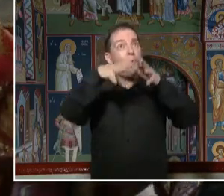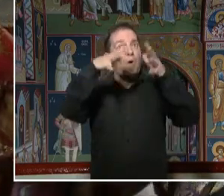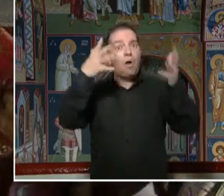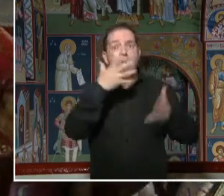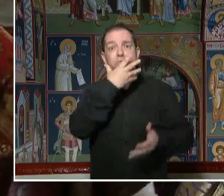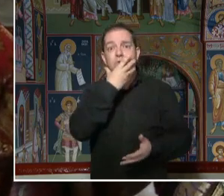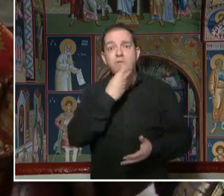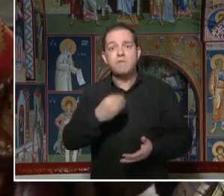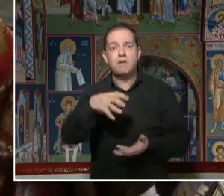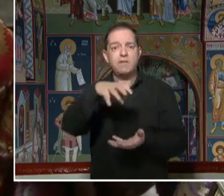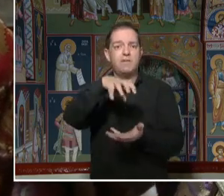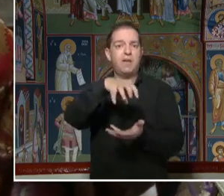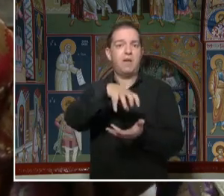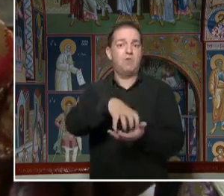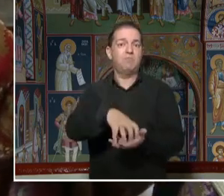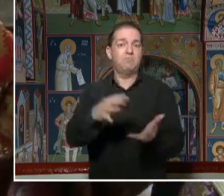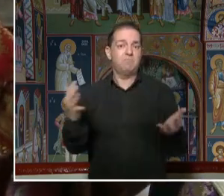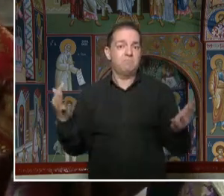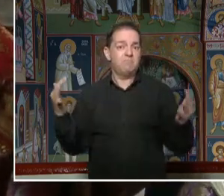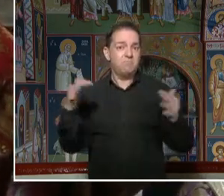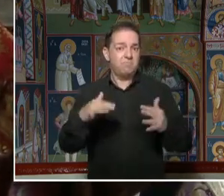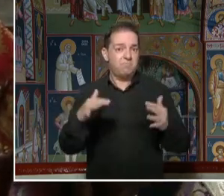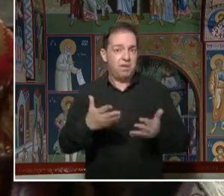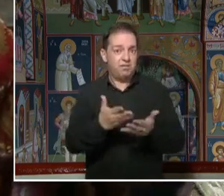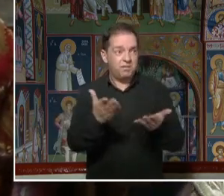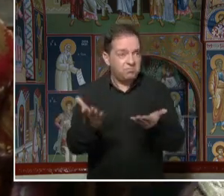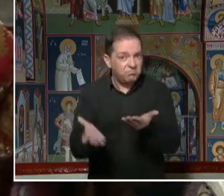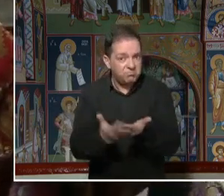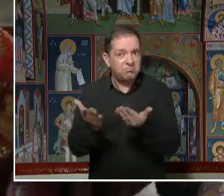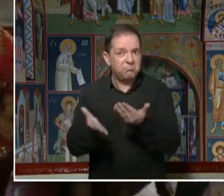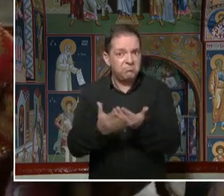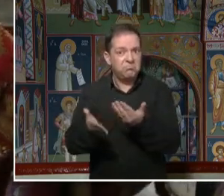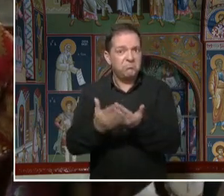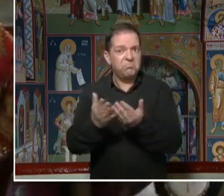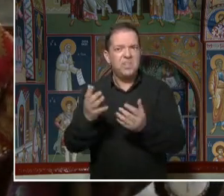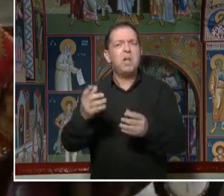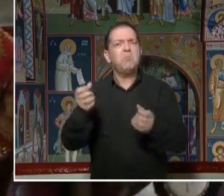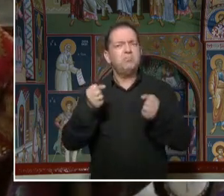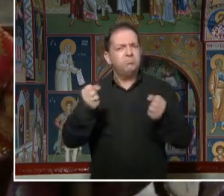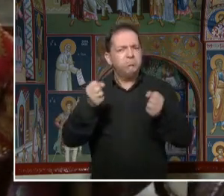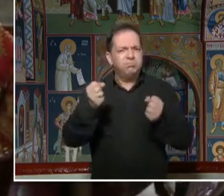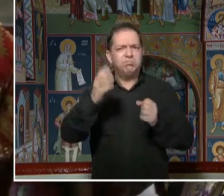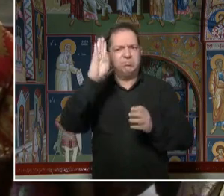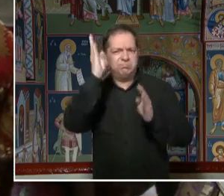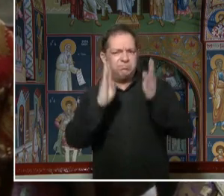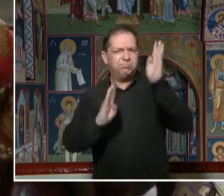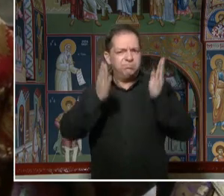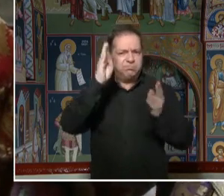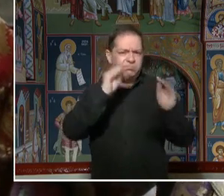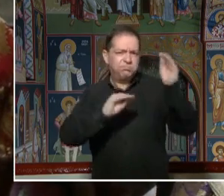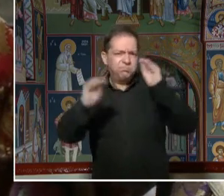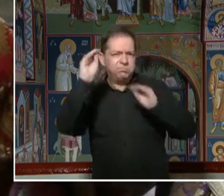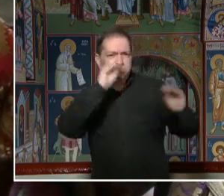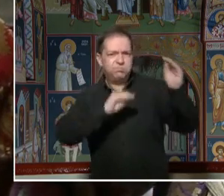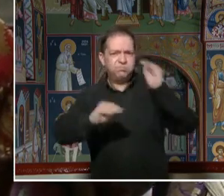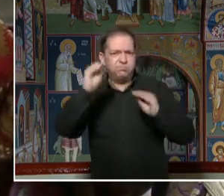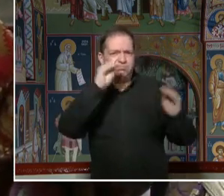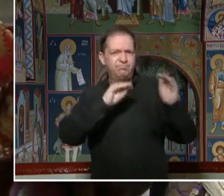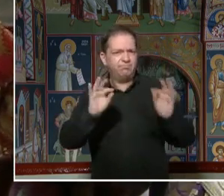ναό, τον οποίον βέβαια εσείς βοηθήσατε μετά τους σεισμούς να ανακαινιστεί και να